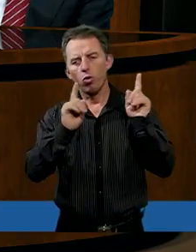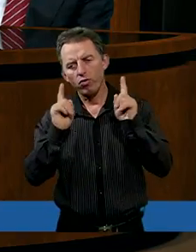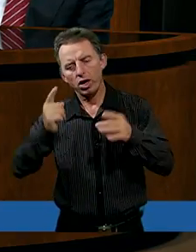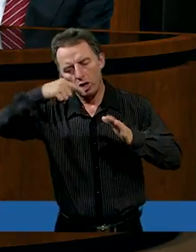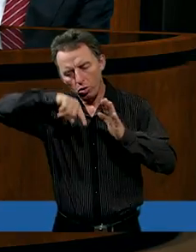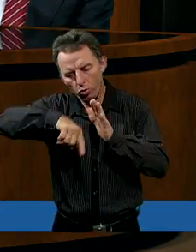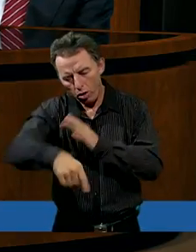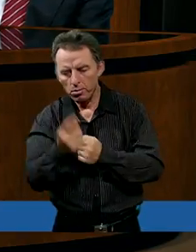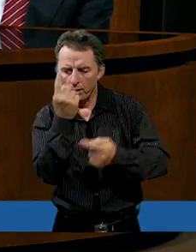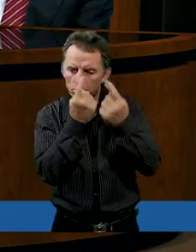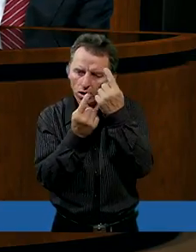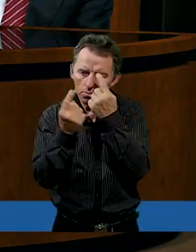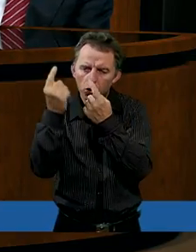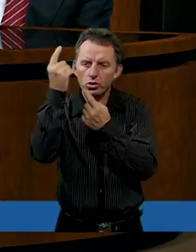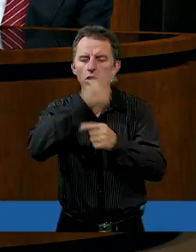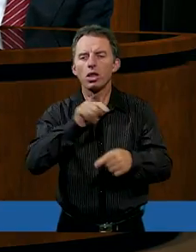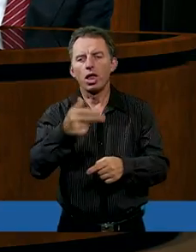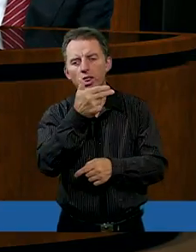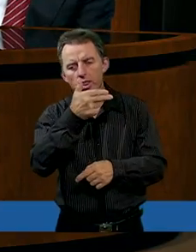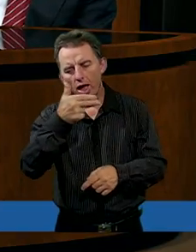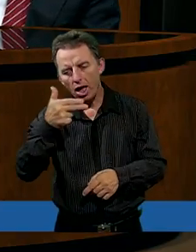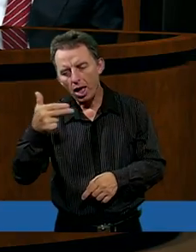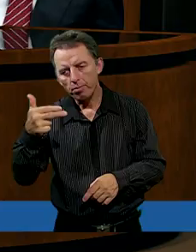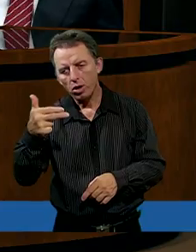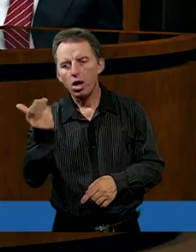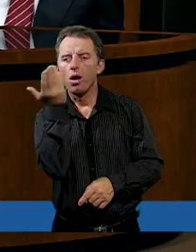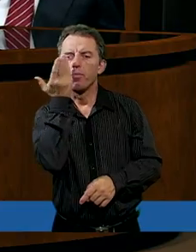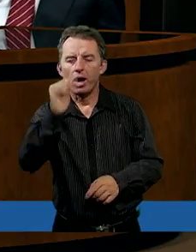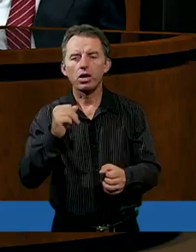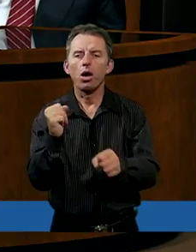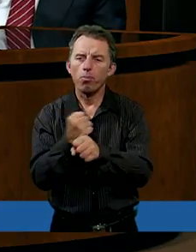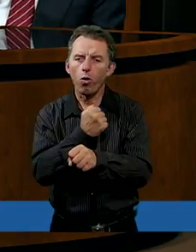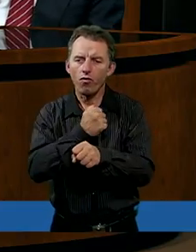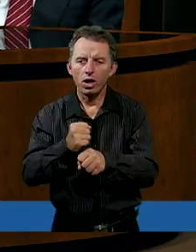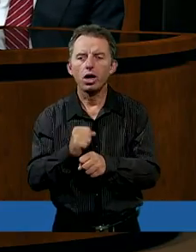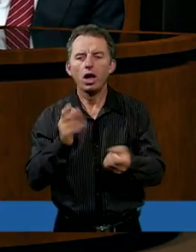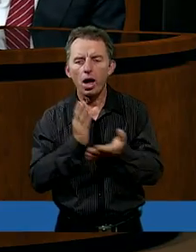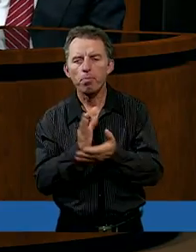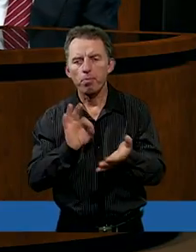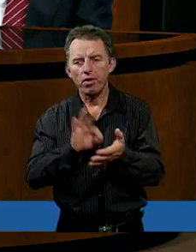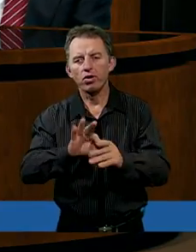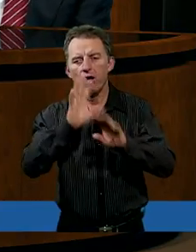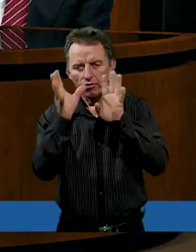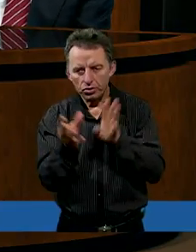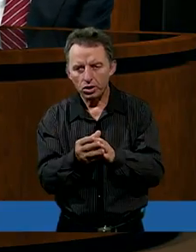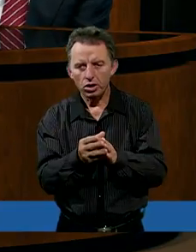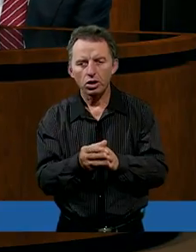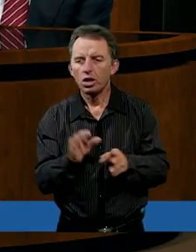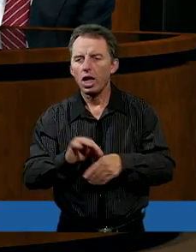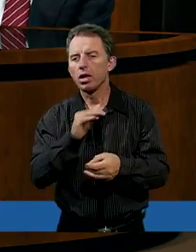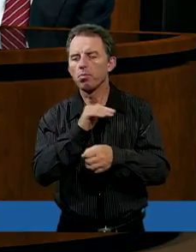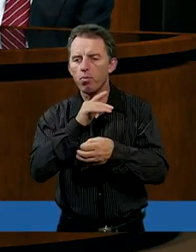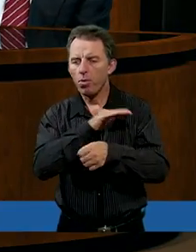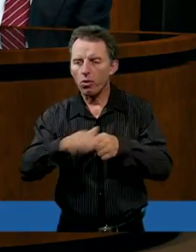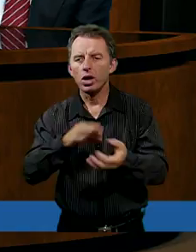takie głębokie, refleksyjne, dlatego że temat był bardzo poważny i na pewno przez te niespełna